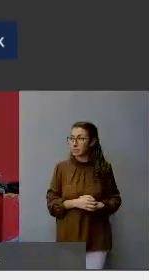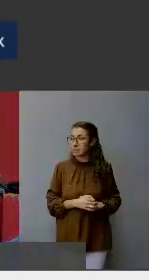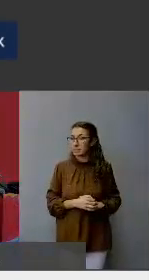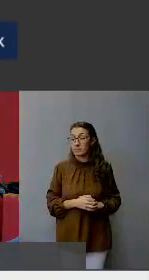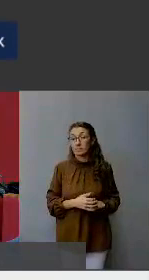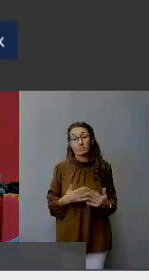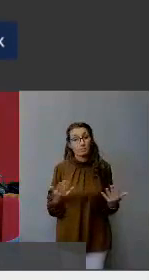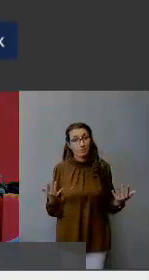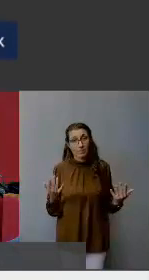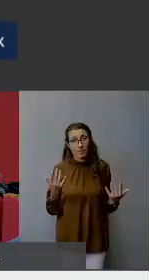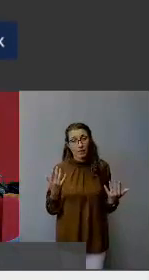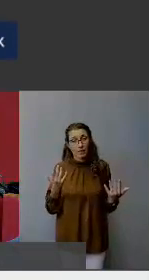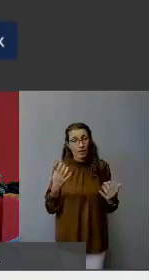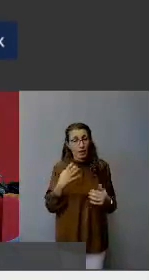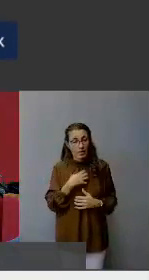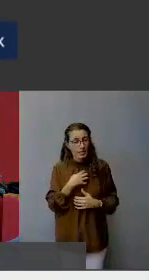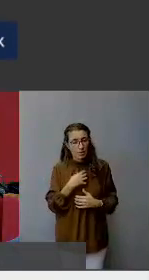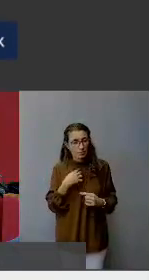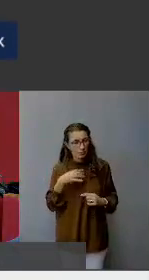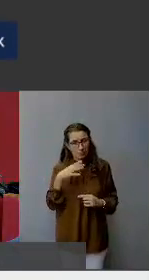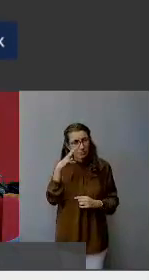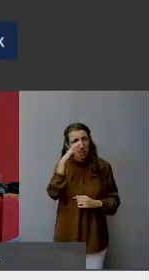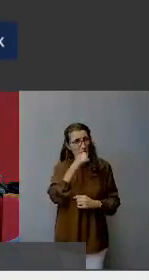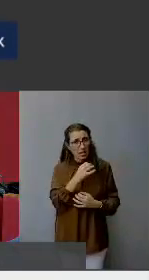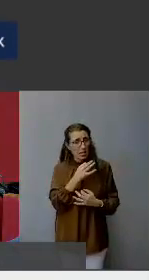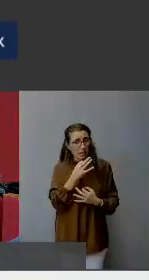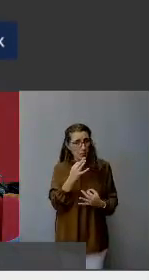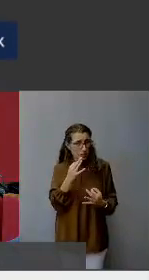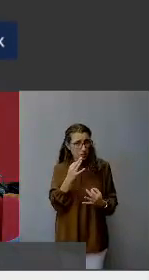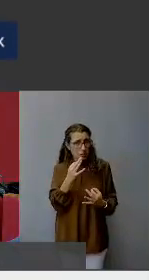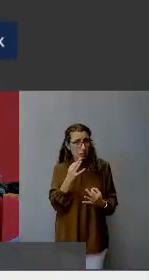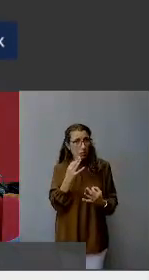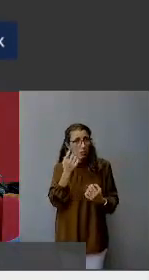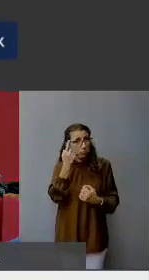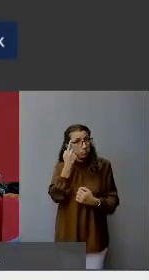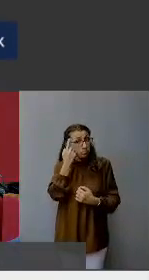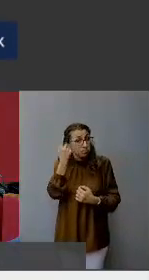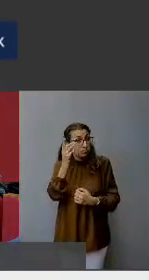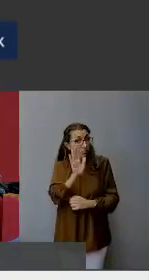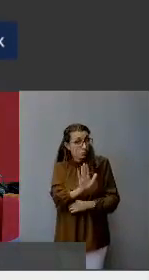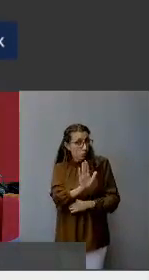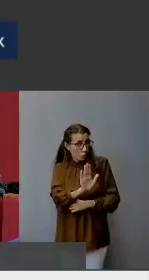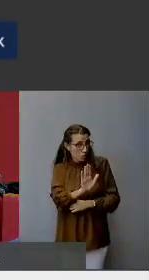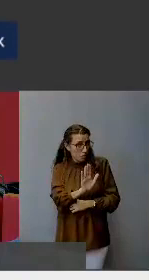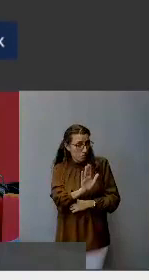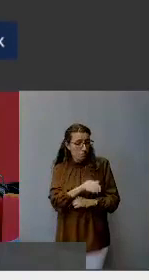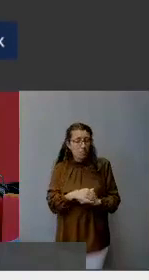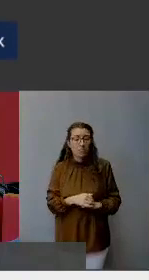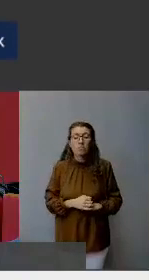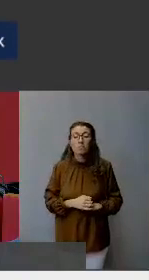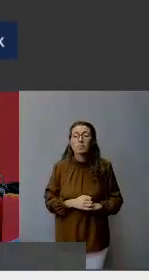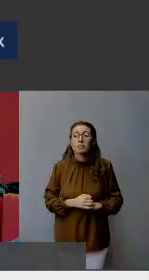vedo assessore comprendo perfettamente ciamo le intenzioni che al rapporto